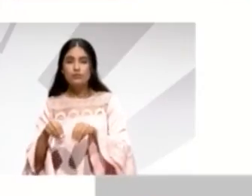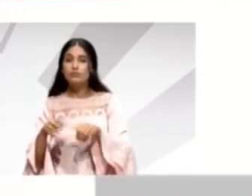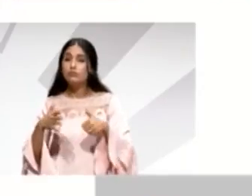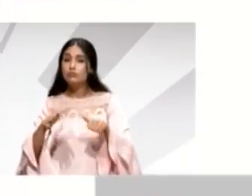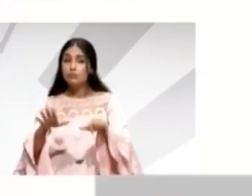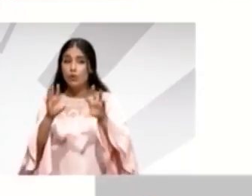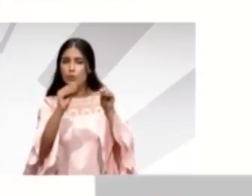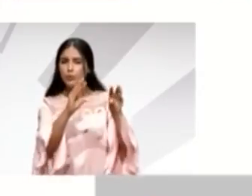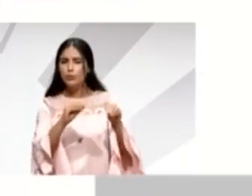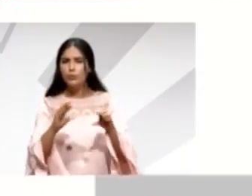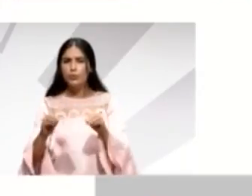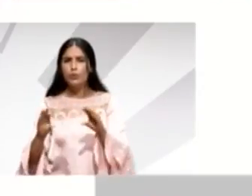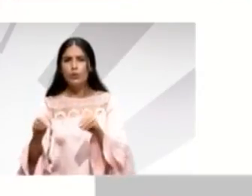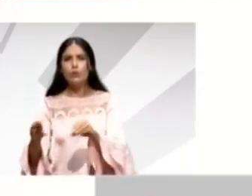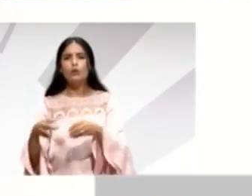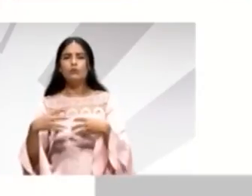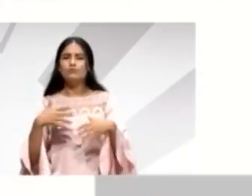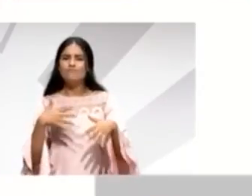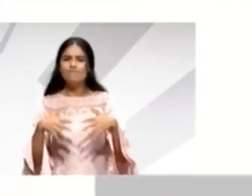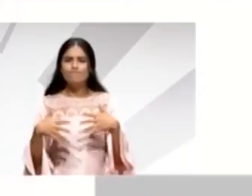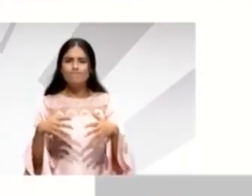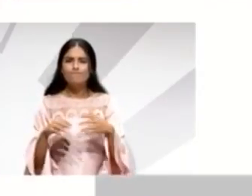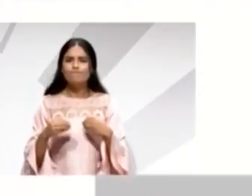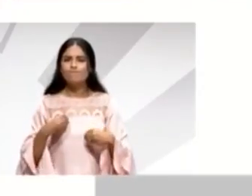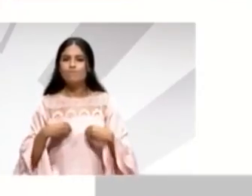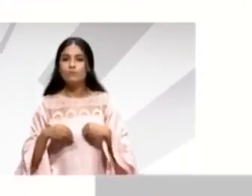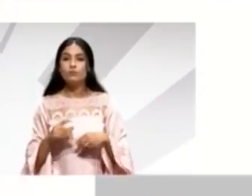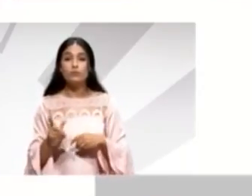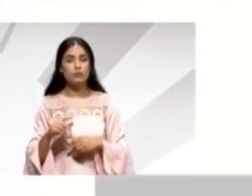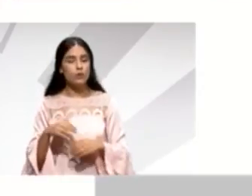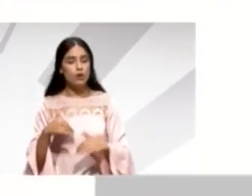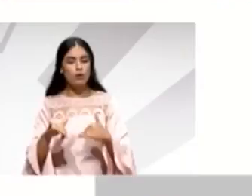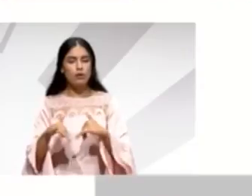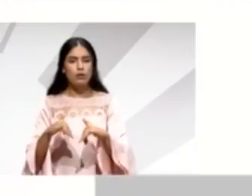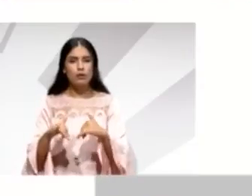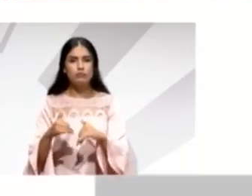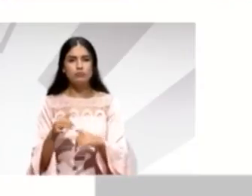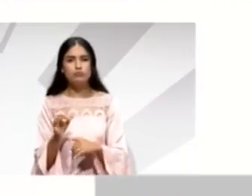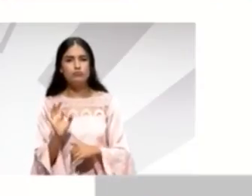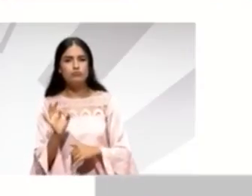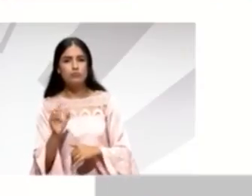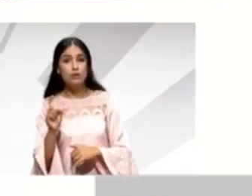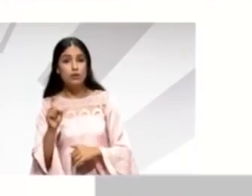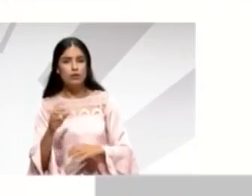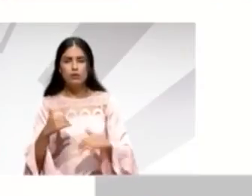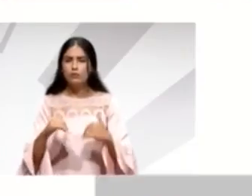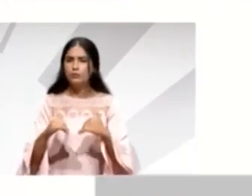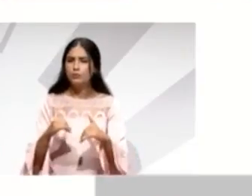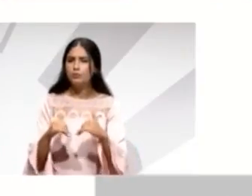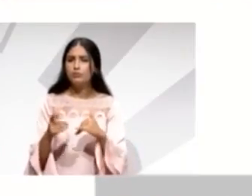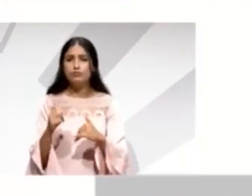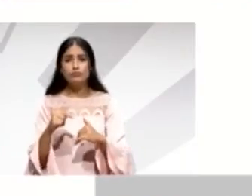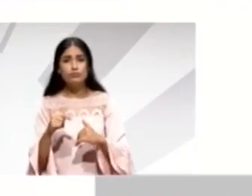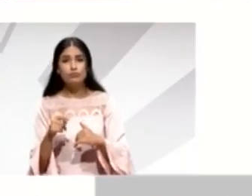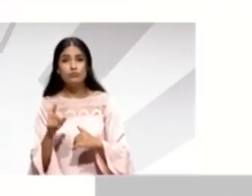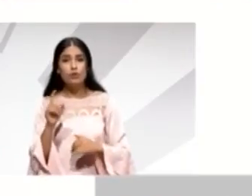ولا عايش جعفر اللي عندهم لكيف لما لتطهير المستوصف لمدرسه